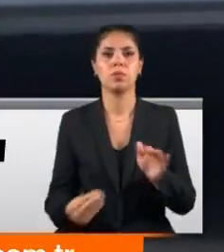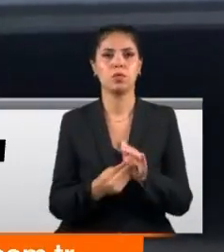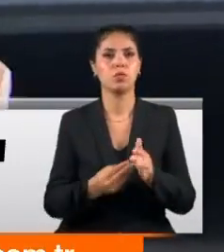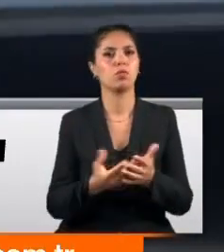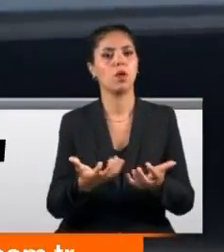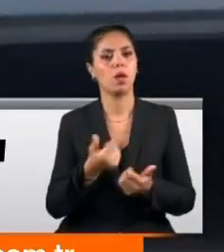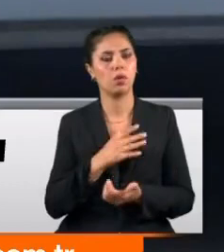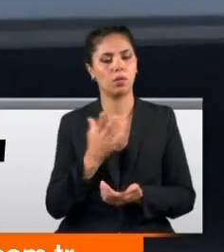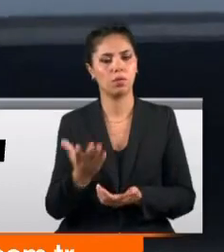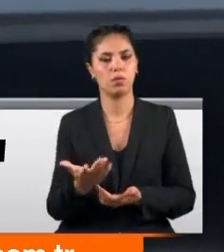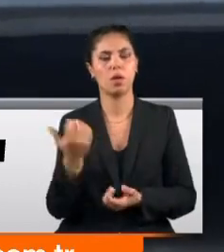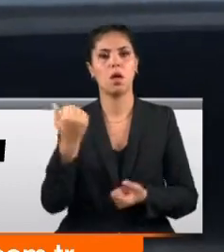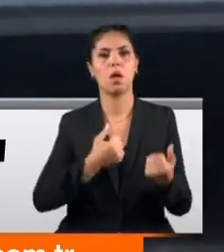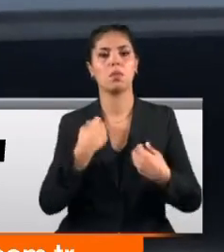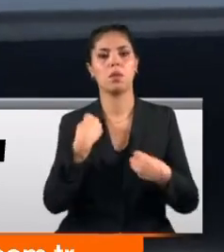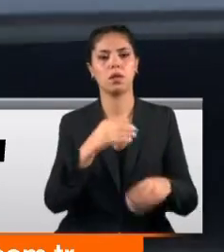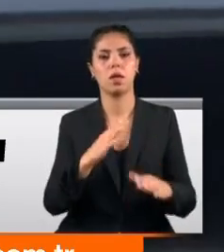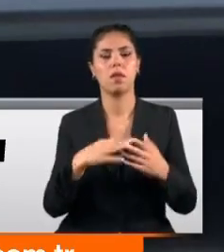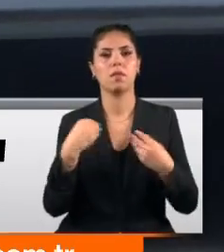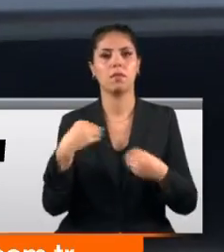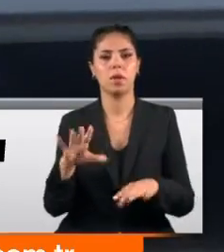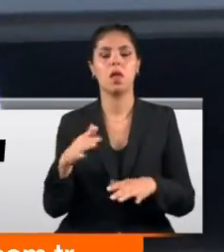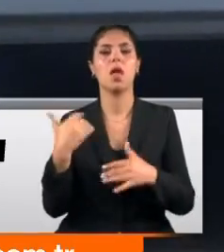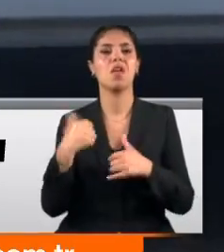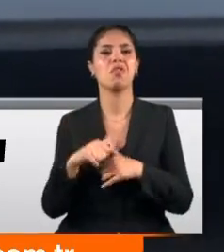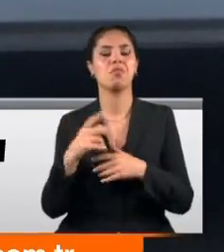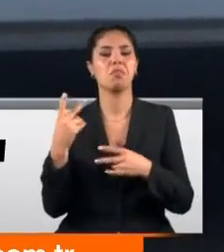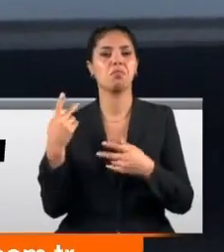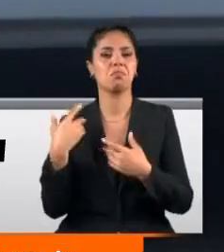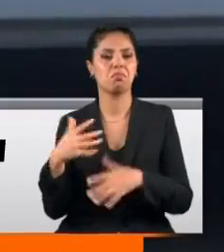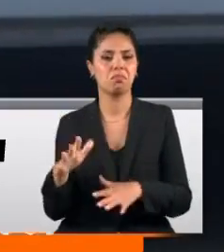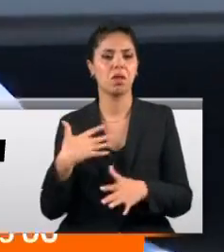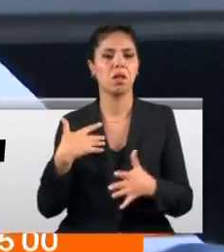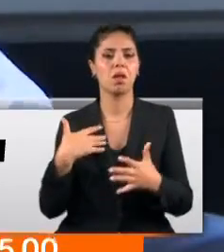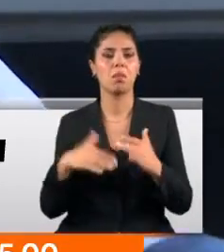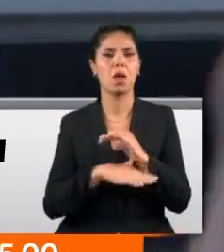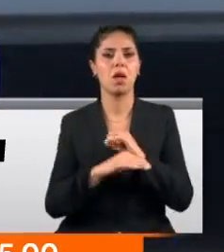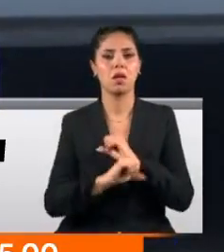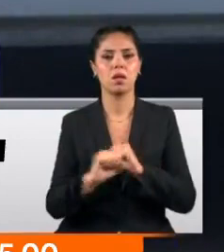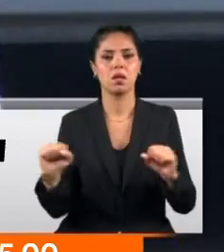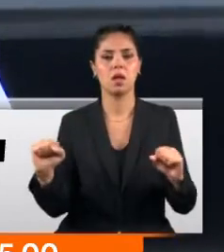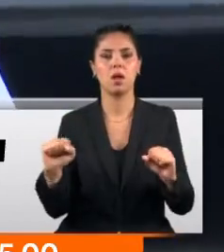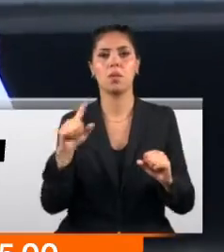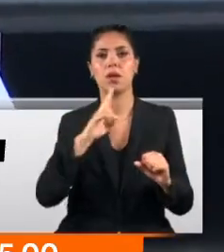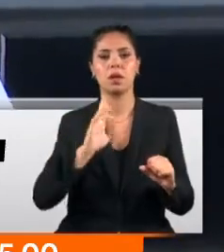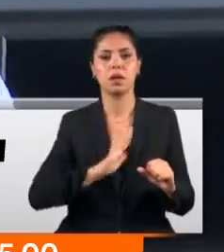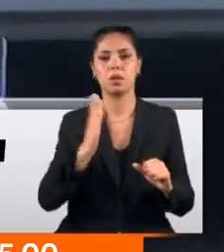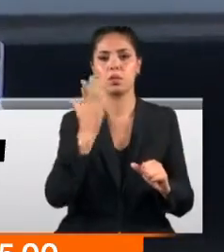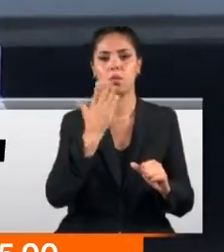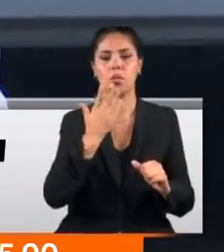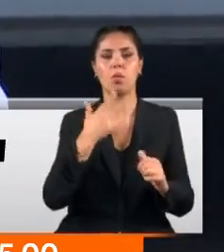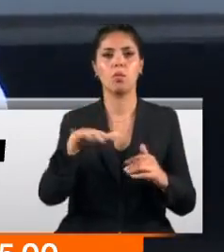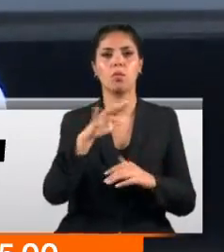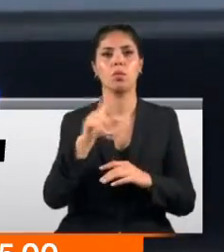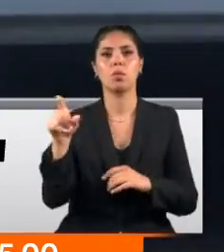aldı benden, bak arabam gitti, yuvam gitti, eşim gitti. Yani darmadağınık oldu. Benim kızı Serap Hanım biliyor. O kızlarım okulundan oldu. Hep bu